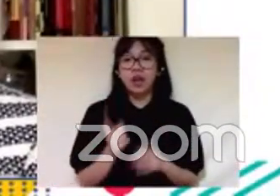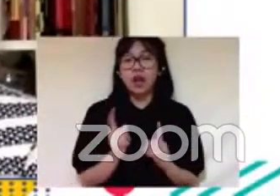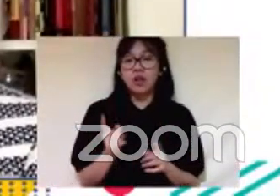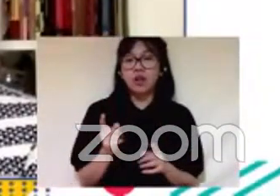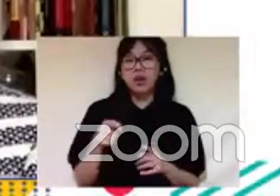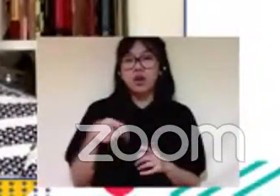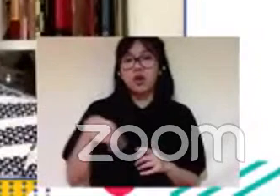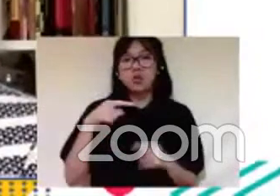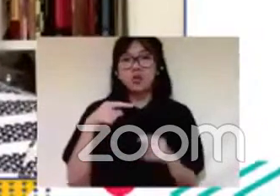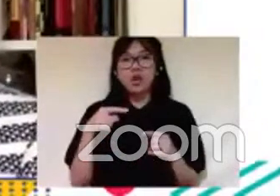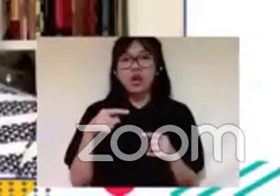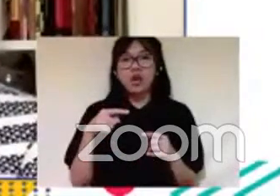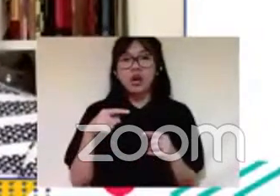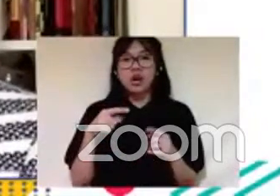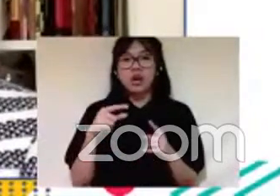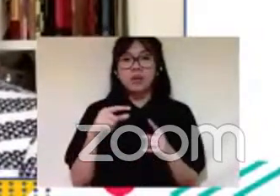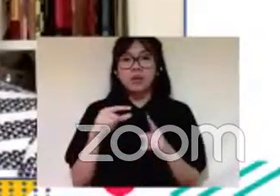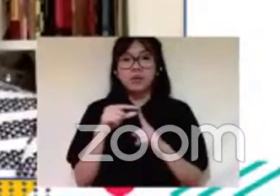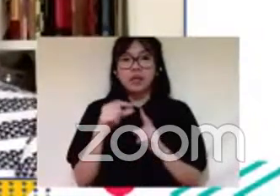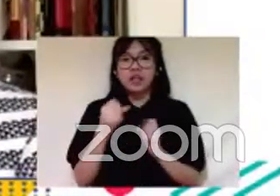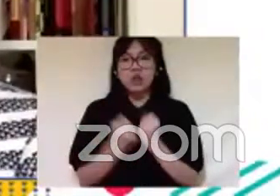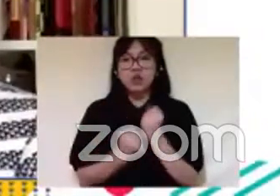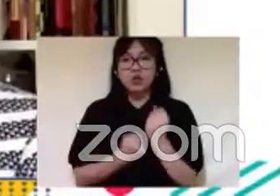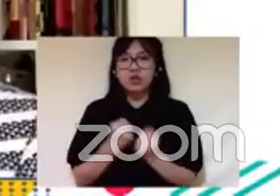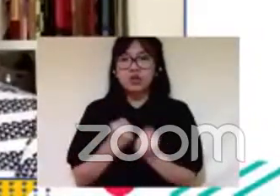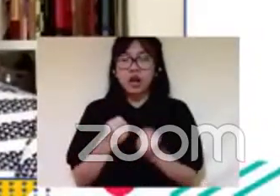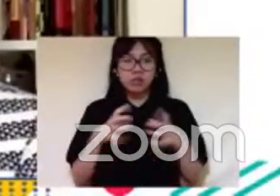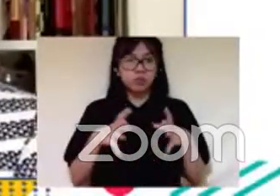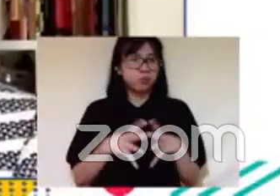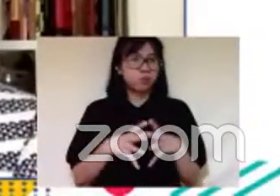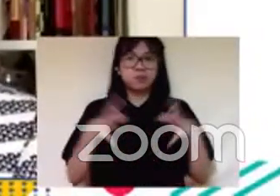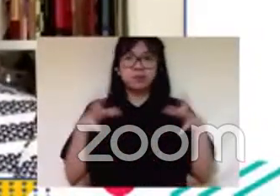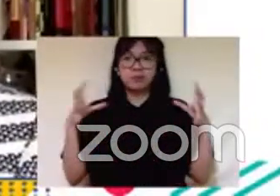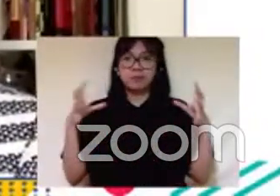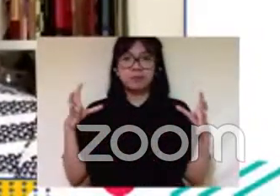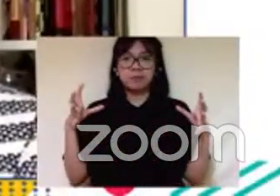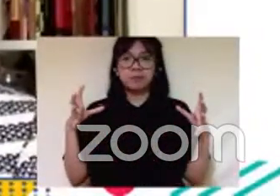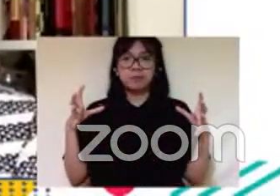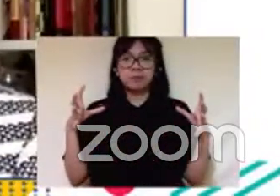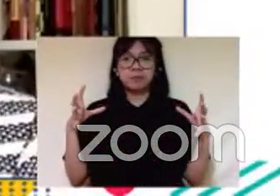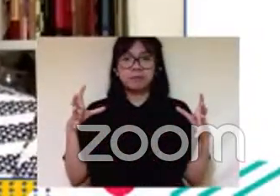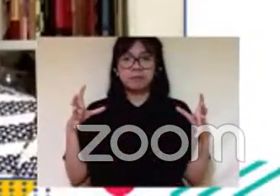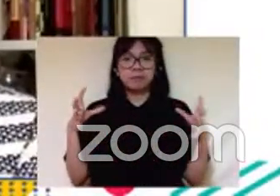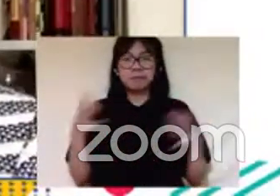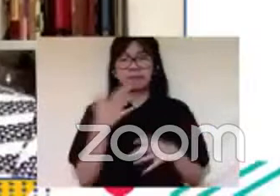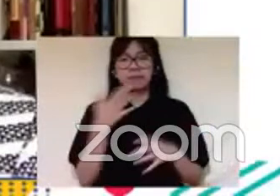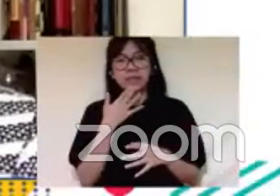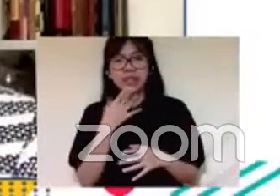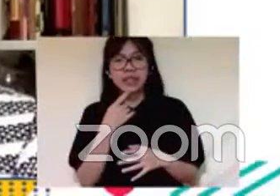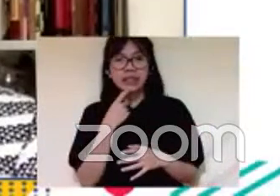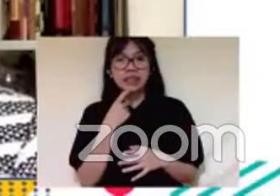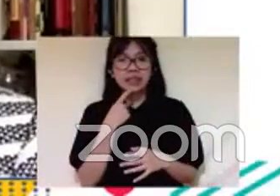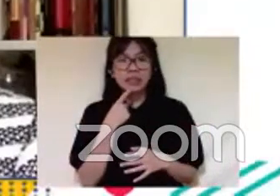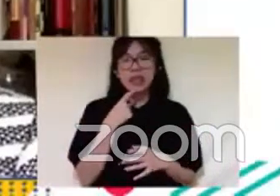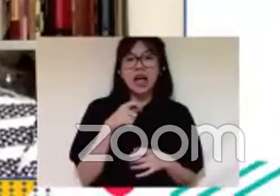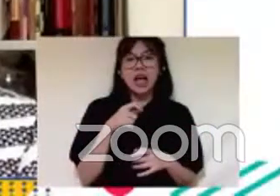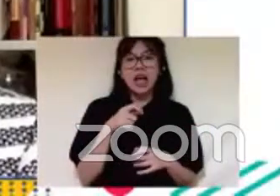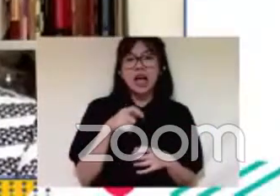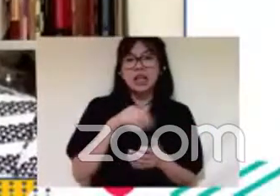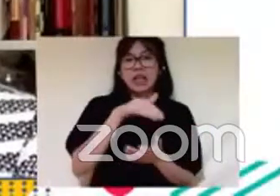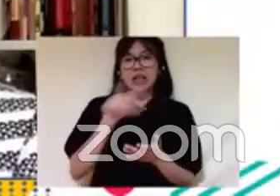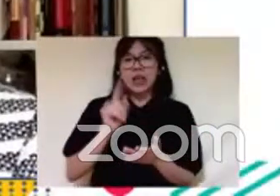skala besar, itu memang compliance terhadap perlindungan data pribadi konsumennya lebih baik gitu.